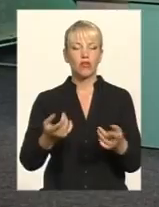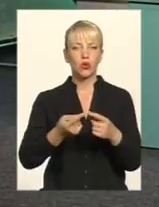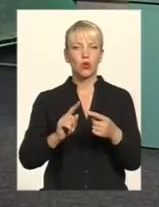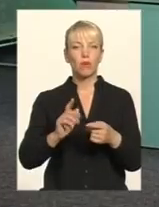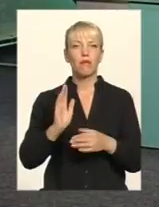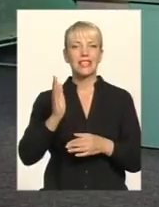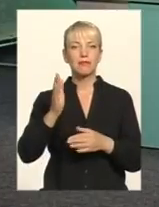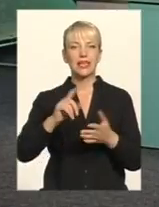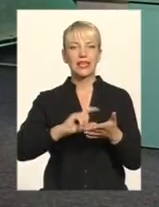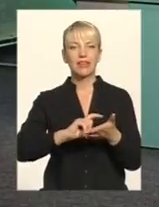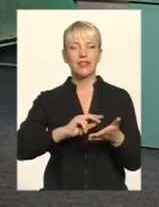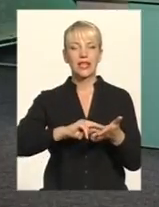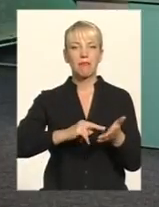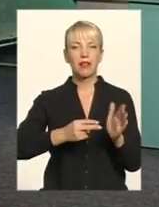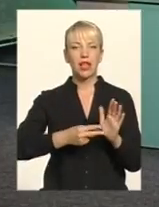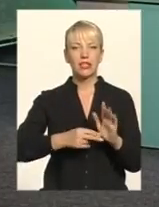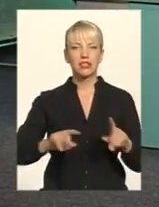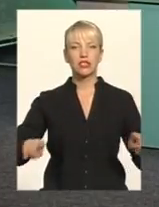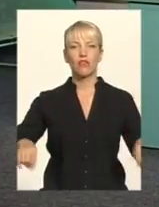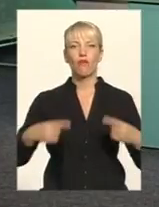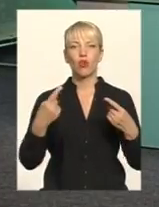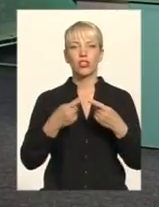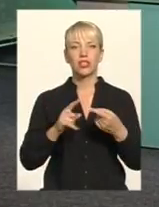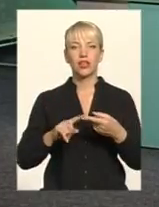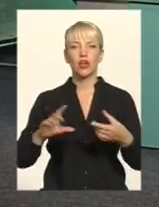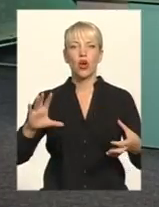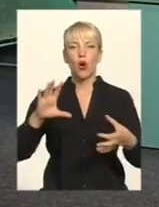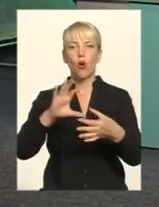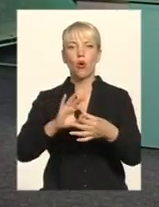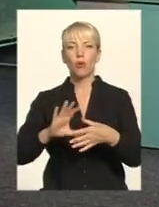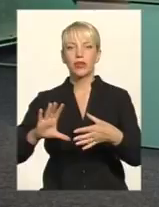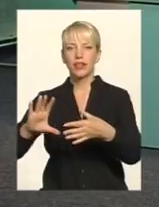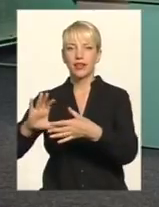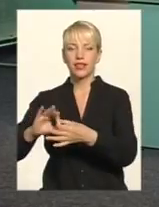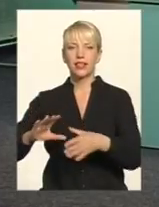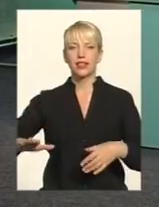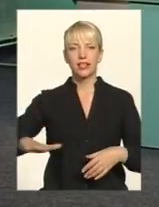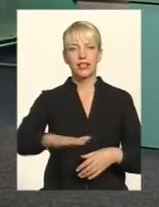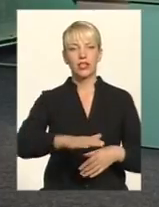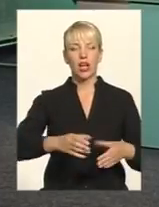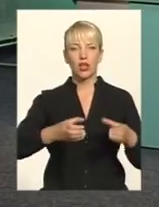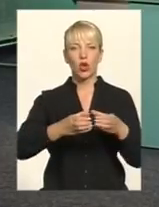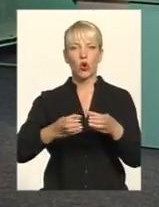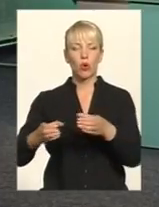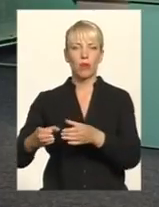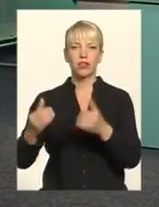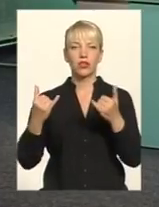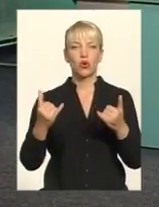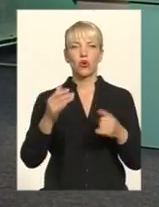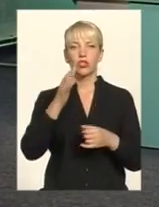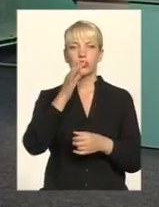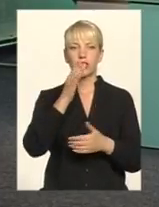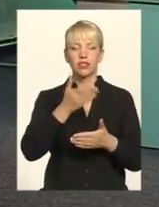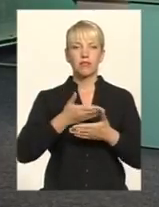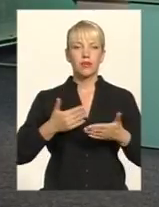план створення тих об'єднаних територіальних громад. На сьогоднішній час ми підходимо вже